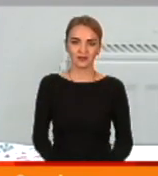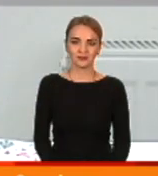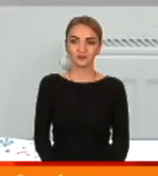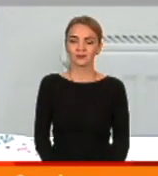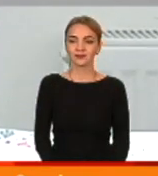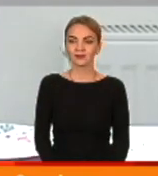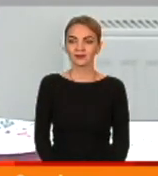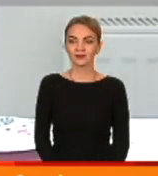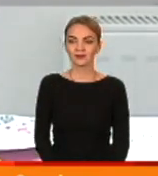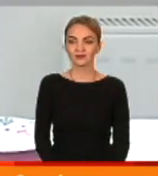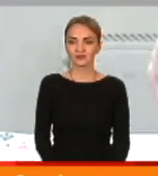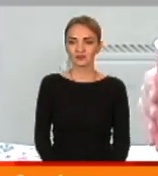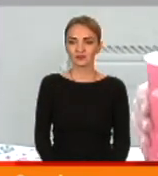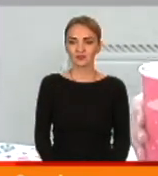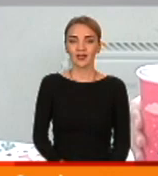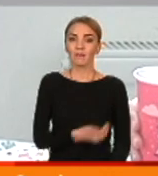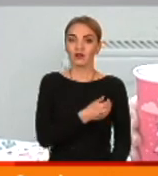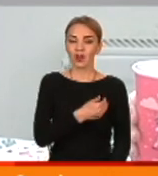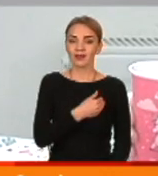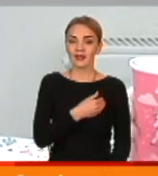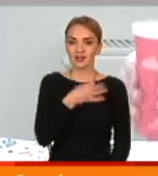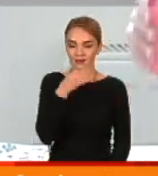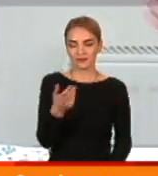А загадав желання, загадав? Я загадав. Давай!